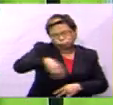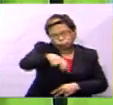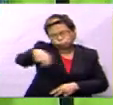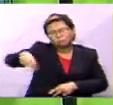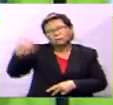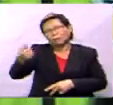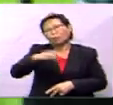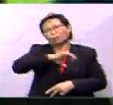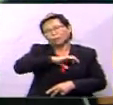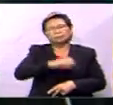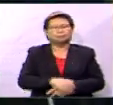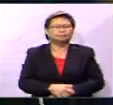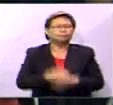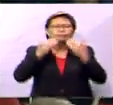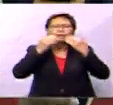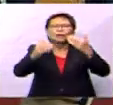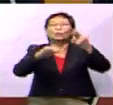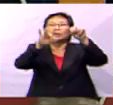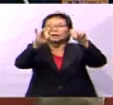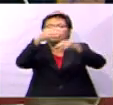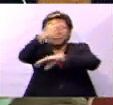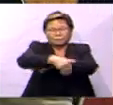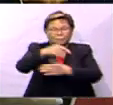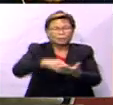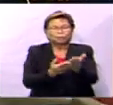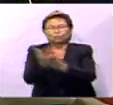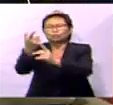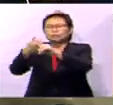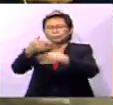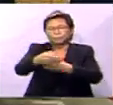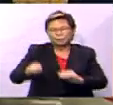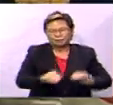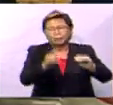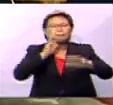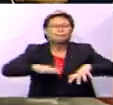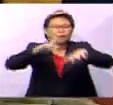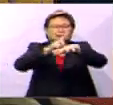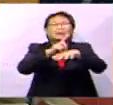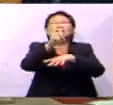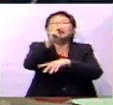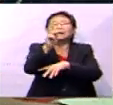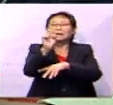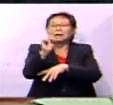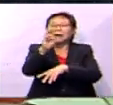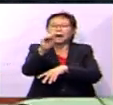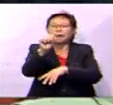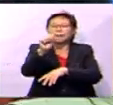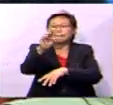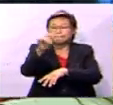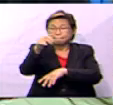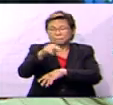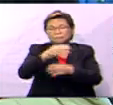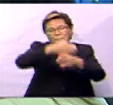Tuan. Bersama dalam National 8 pada malam ini terus daripada bilik gerakan banjir di daerah Kemaman ini. Dan setakat itulah laporan